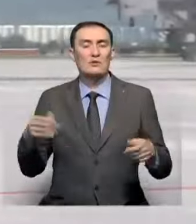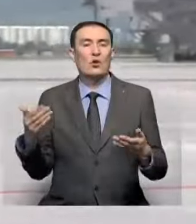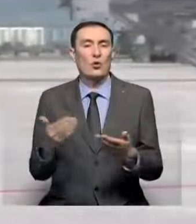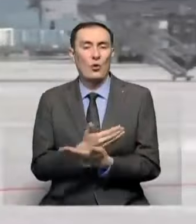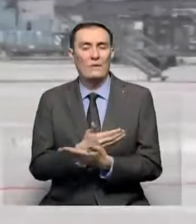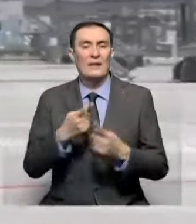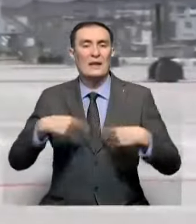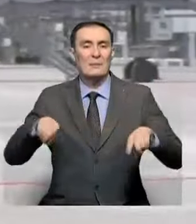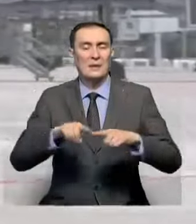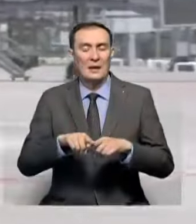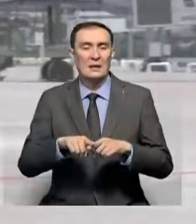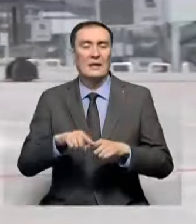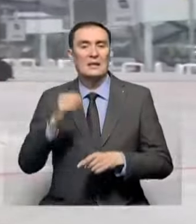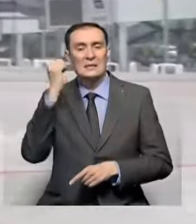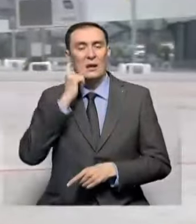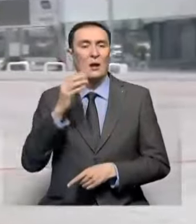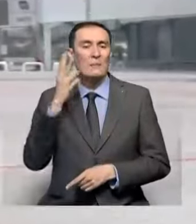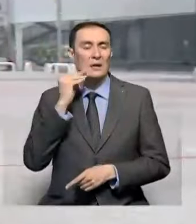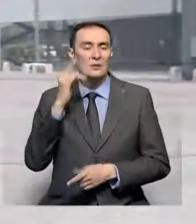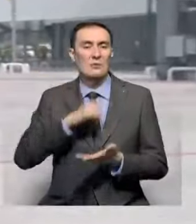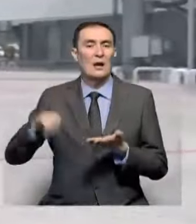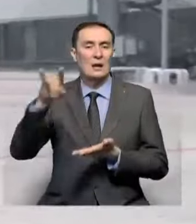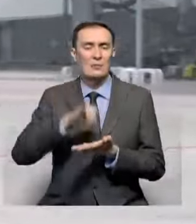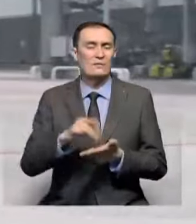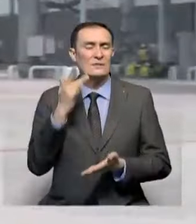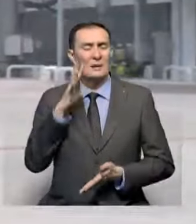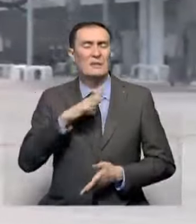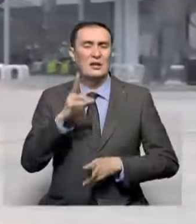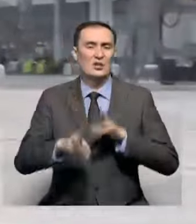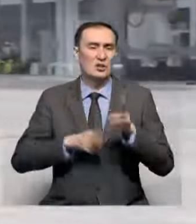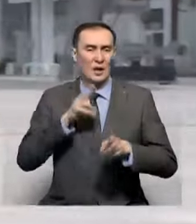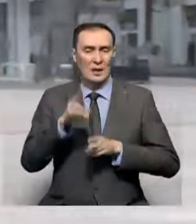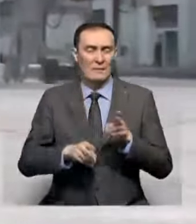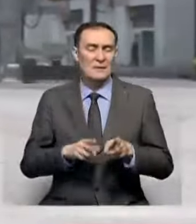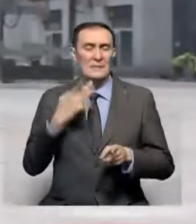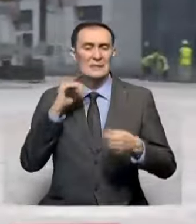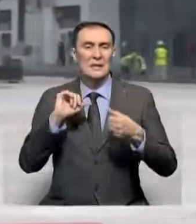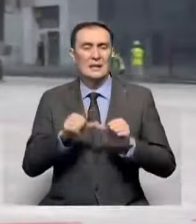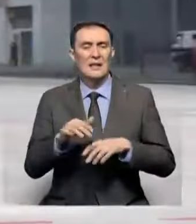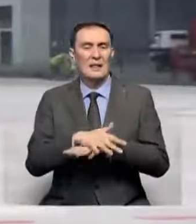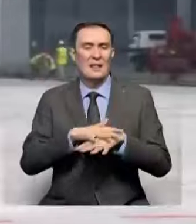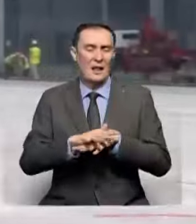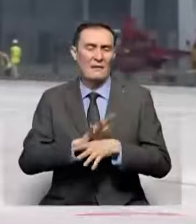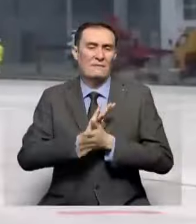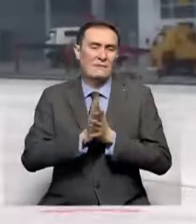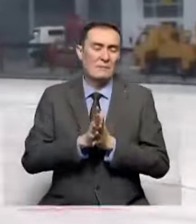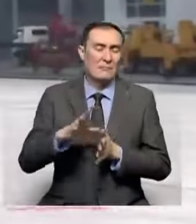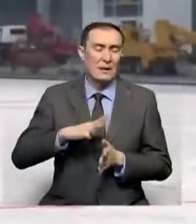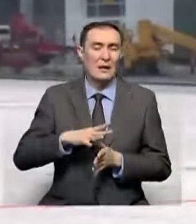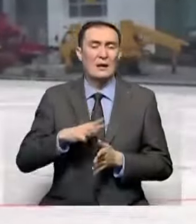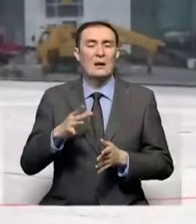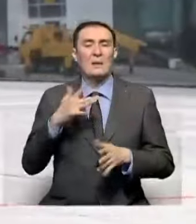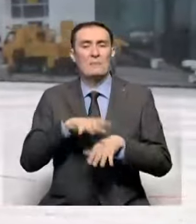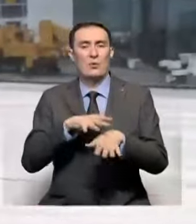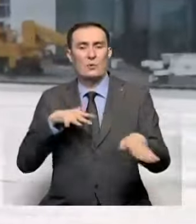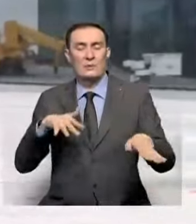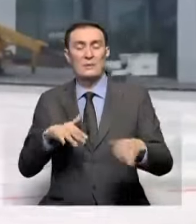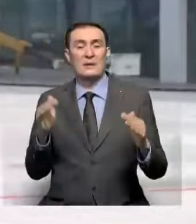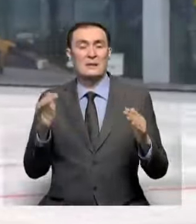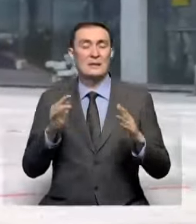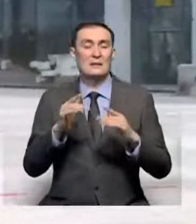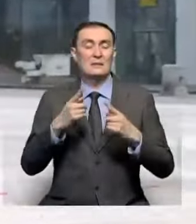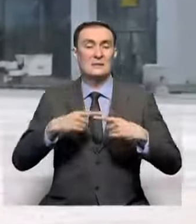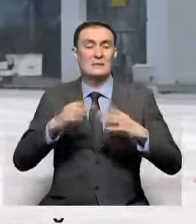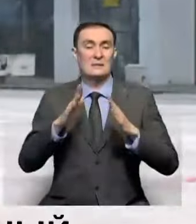терминал на старую алмати воздушную гавань жаловались много постоянные давки у паспортного контроля пробки перед зданием